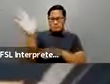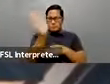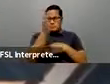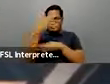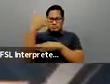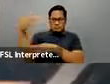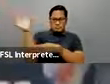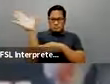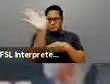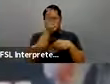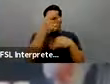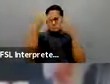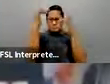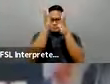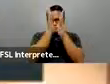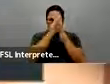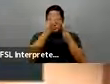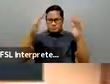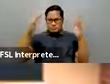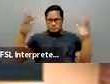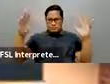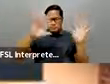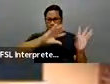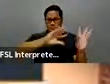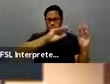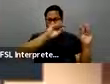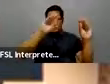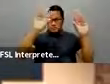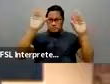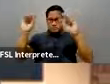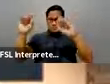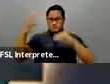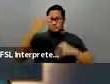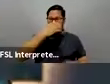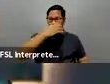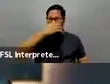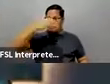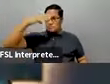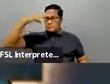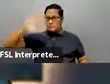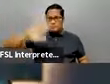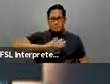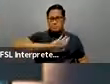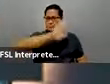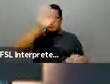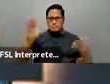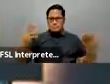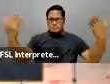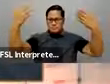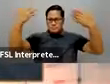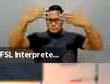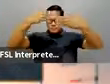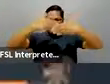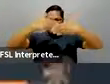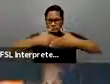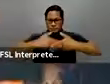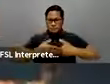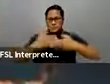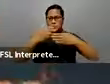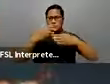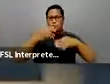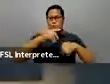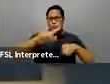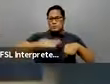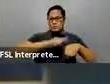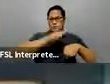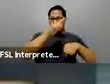mo'y tagumpay na nagtinig, ang ituwin at araw niya kailan pa may di magtitig.